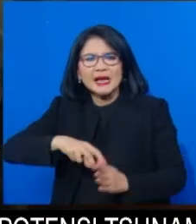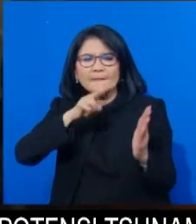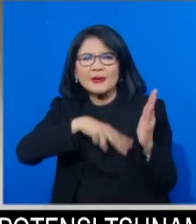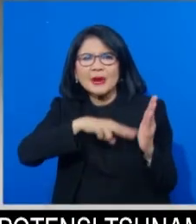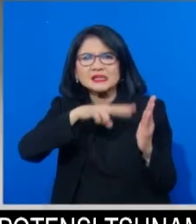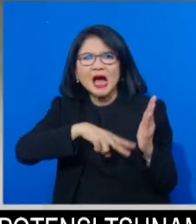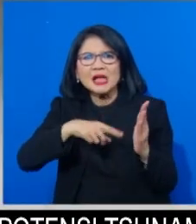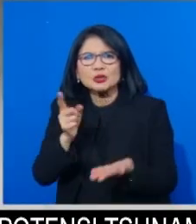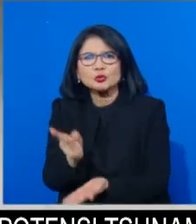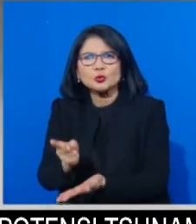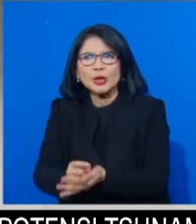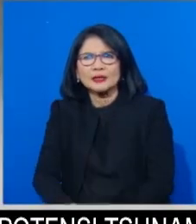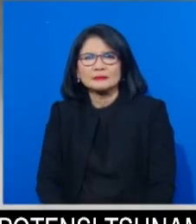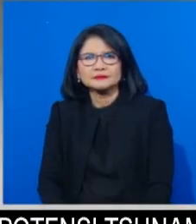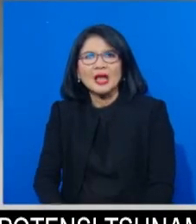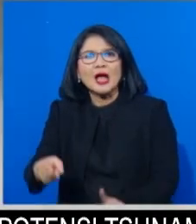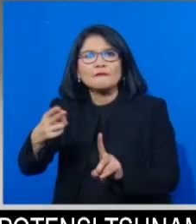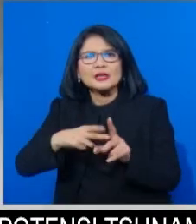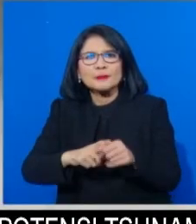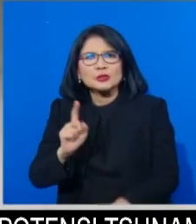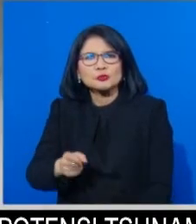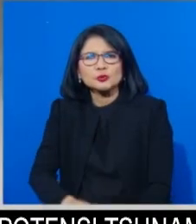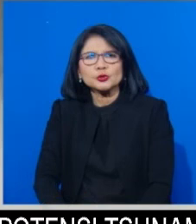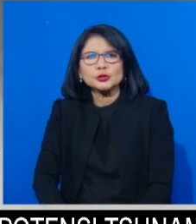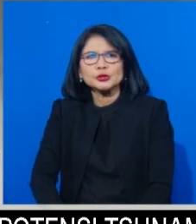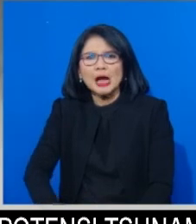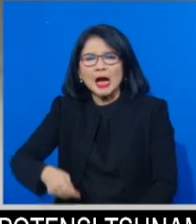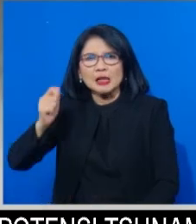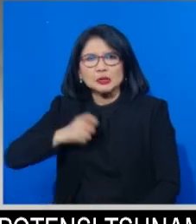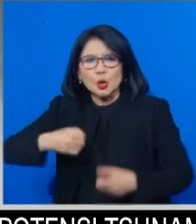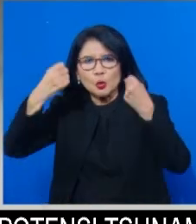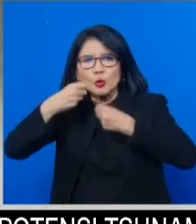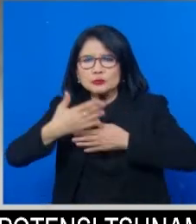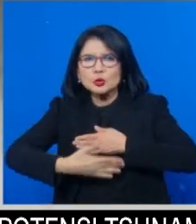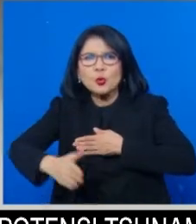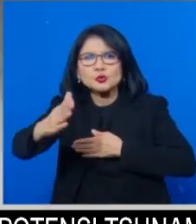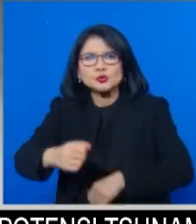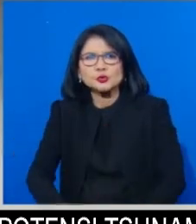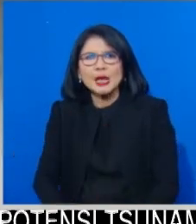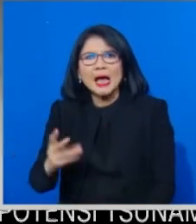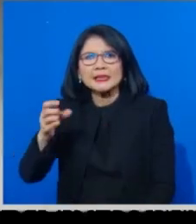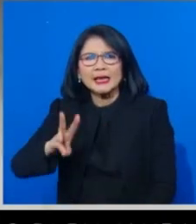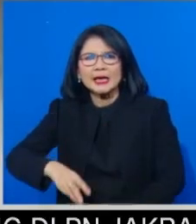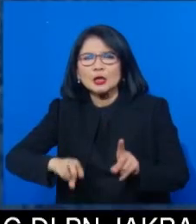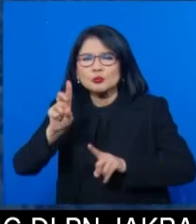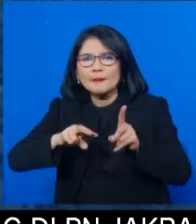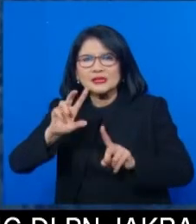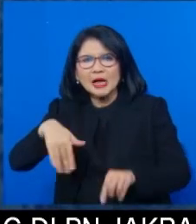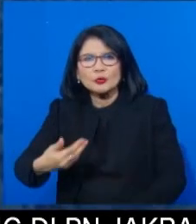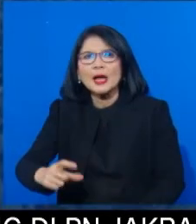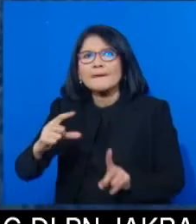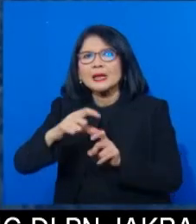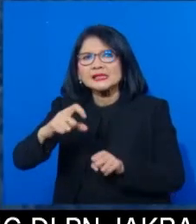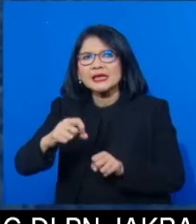tuntutan. Terdakwa Verdi Sambo dituntut penjara seumur hidup, Richard Eliezer penjara 12 tahun. Sementara Putri